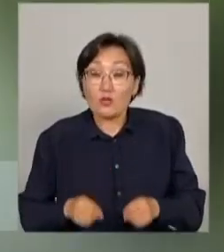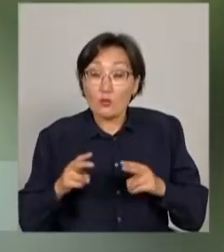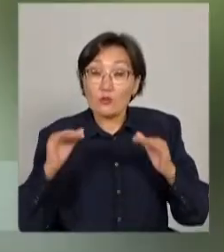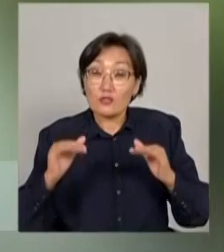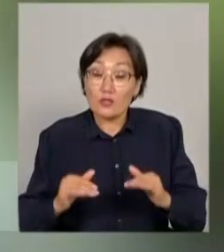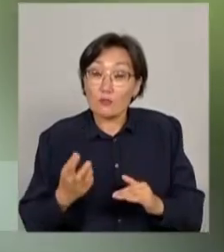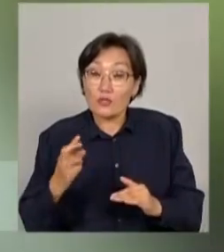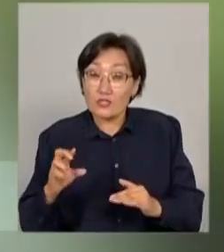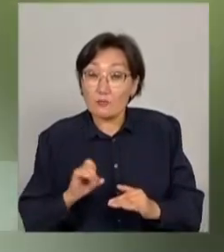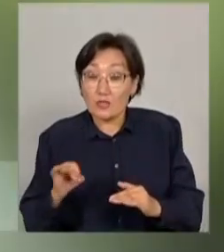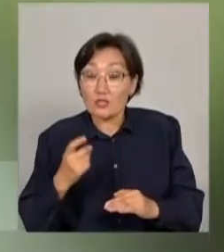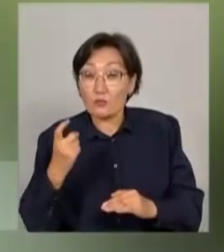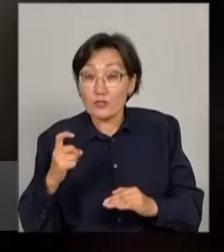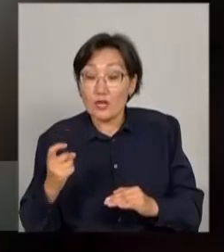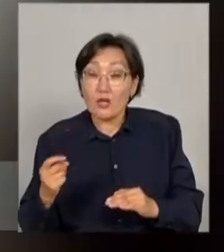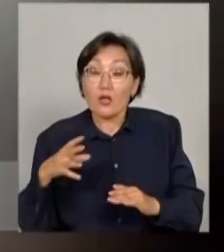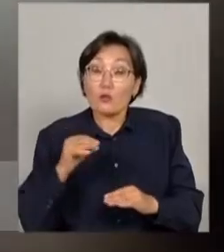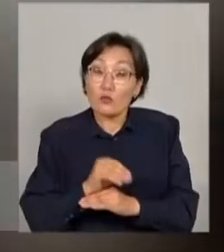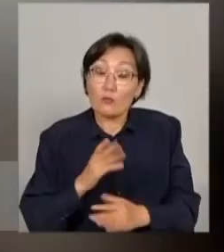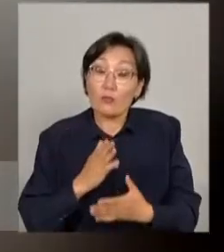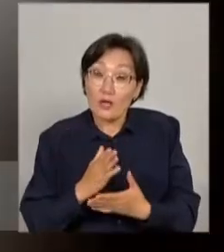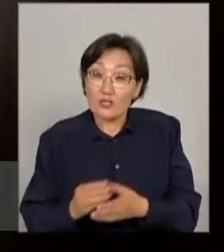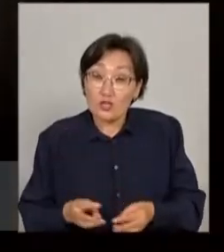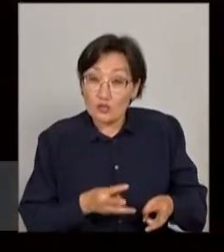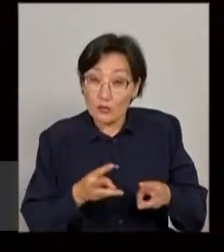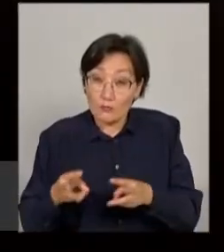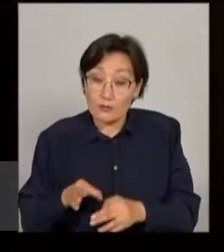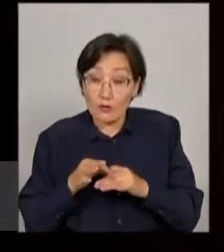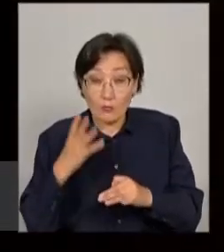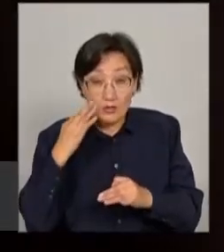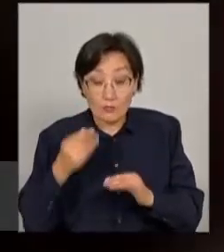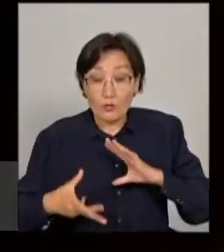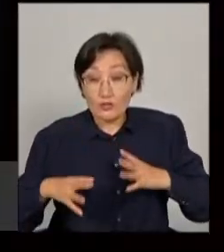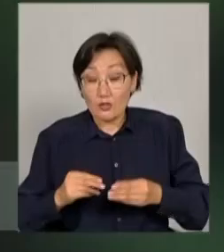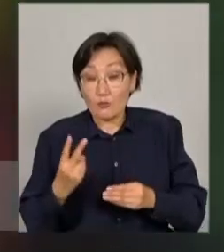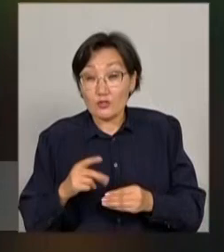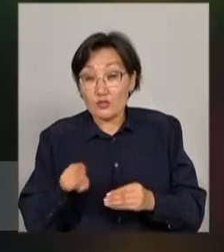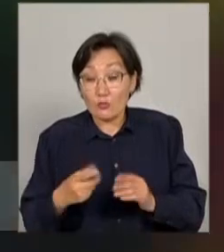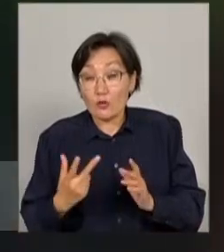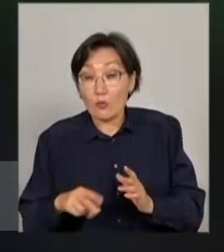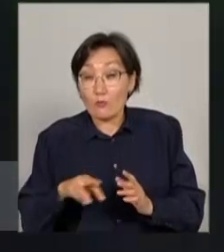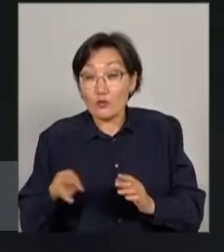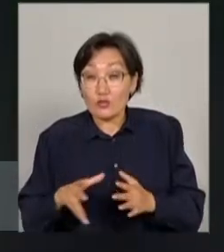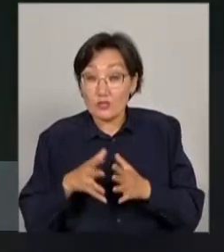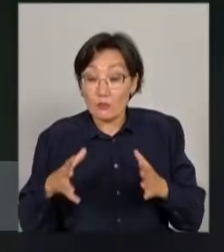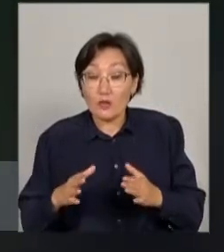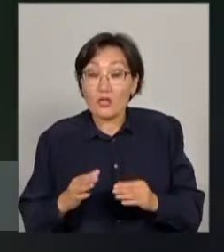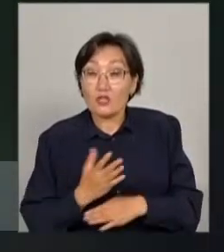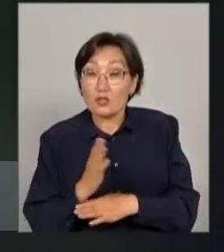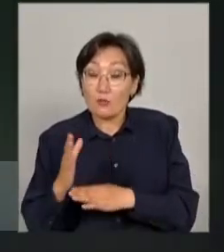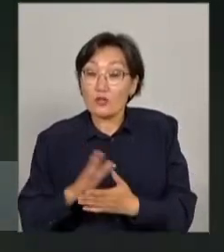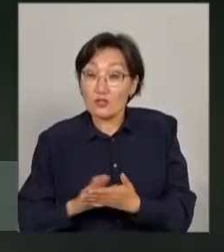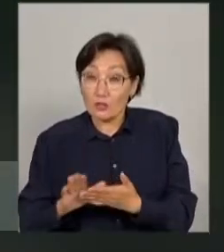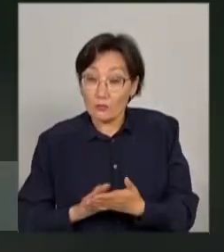төмен биологиялық және химиялық препараттармен жүргізіледі. Биылдың өзінде Алматыда жалпы 2,3 миллионнан аса жасыл желек